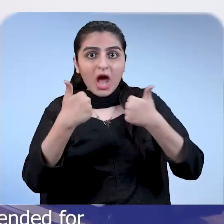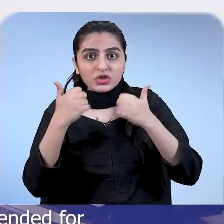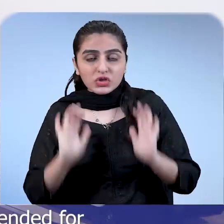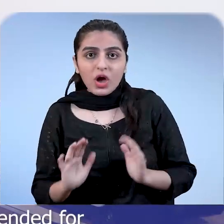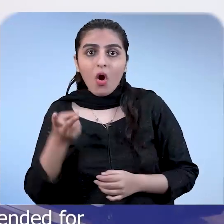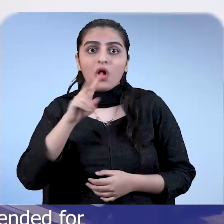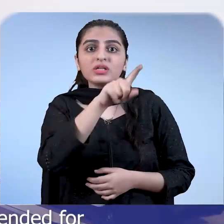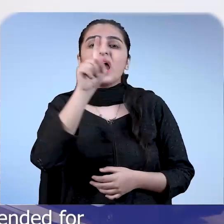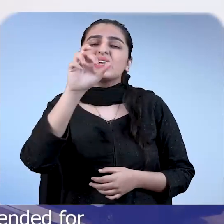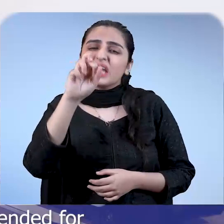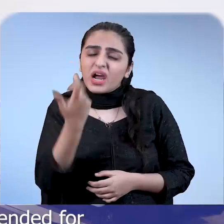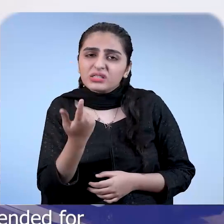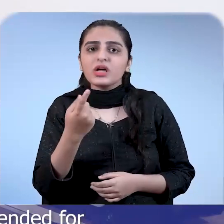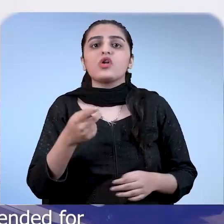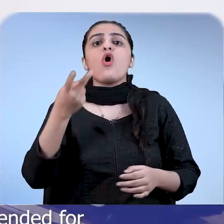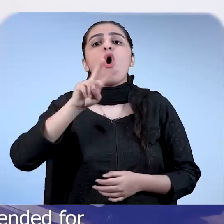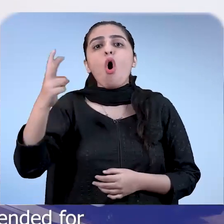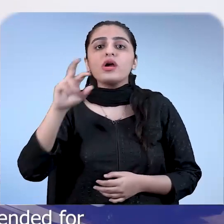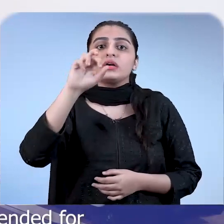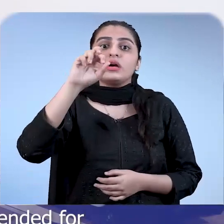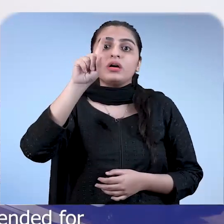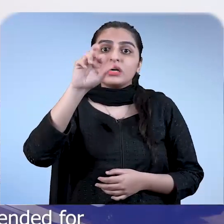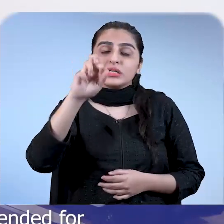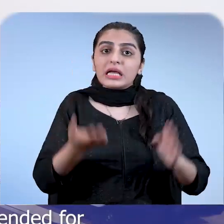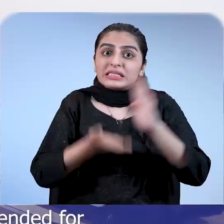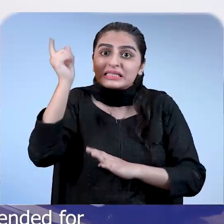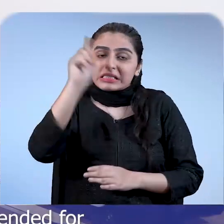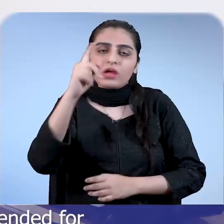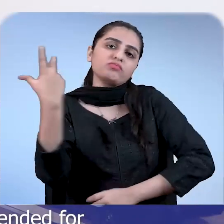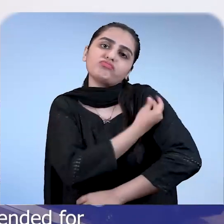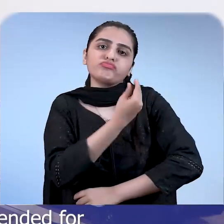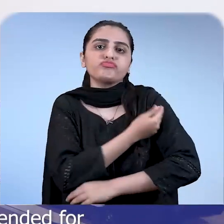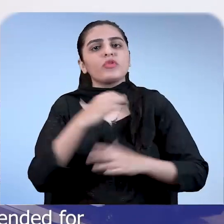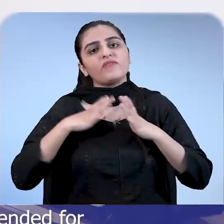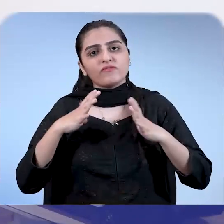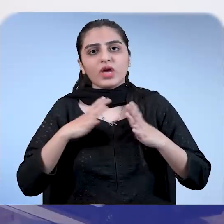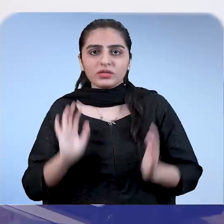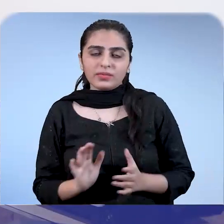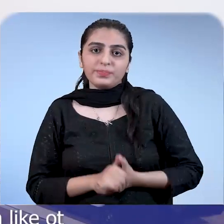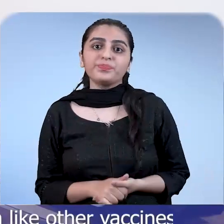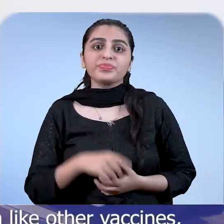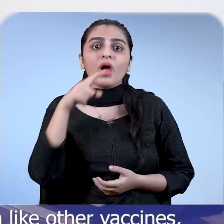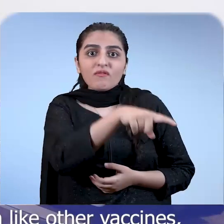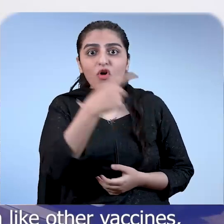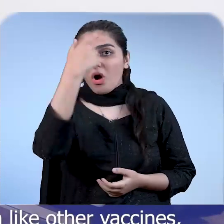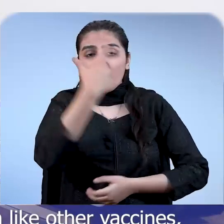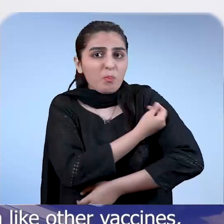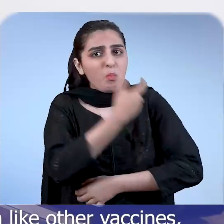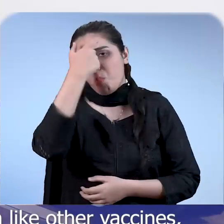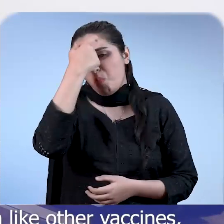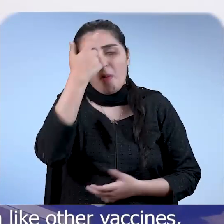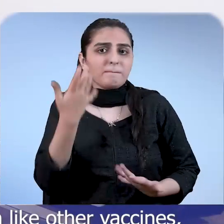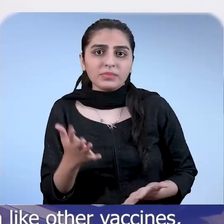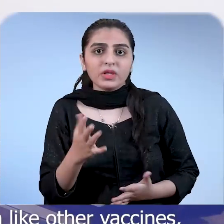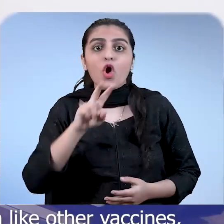91.6% है। यह वैक्सीन 18 साल और 18 साल से ज़ायद अफराद के लिए रिकमेंडेड है। इस वैक्सीन के सीरियस साइड इफ़ेक्ट्स